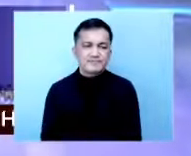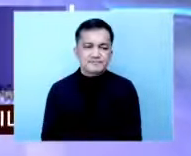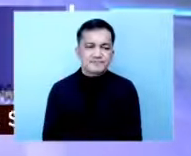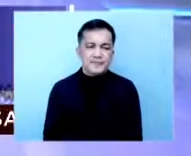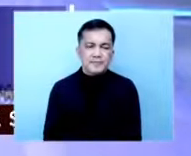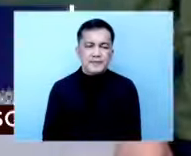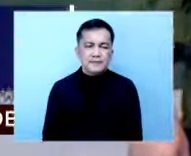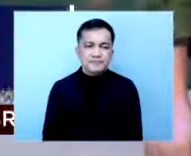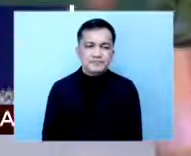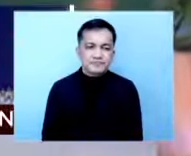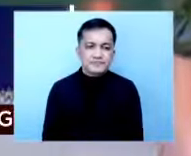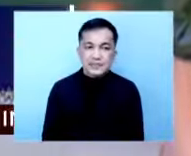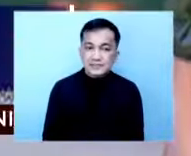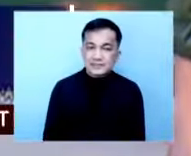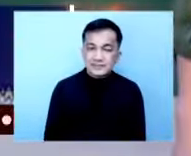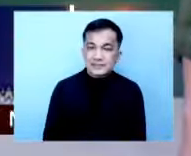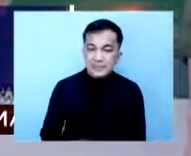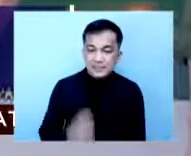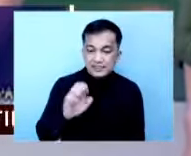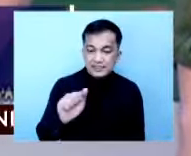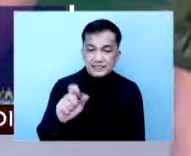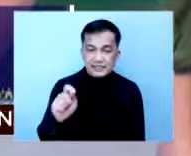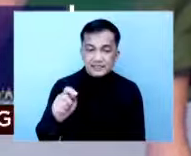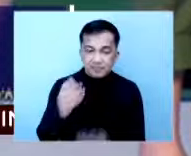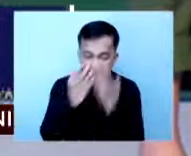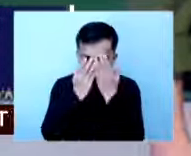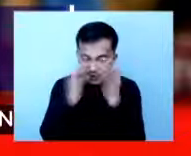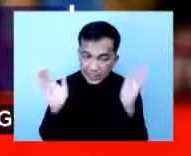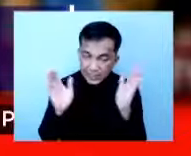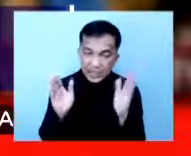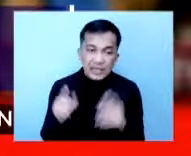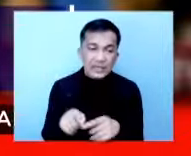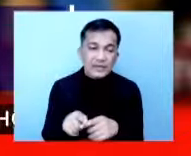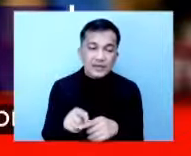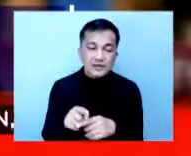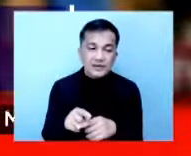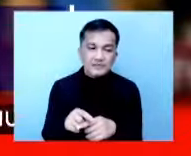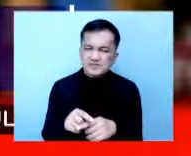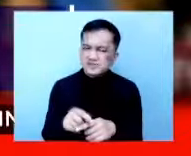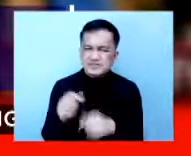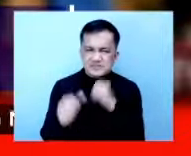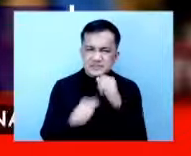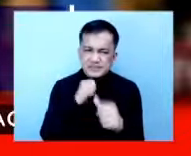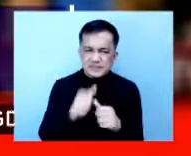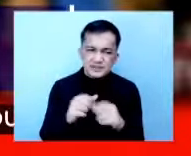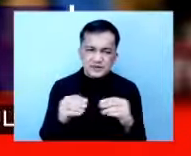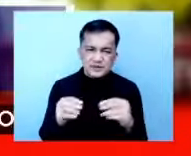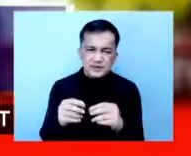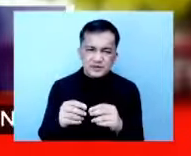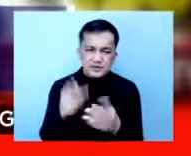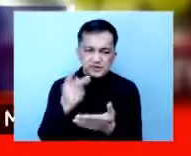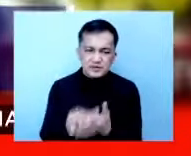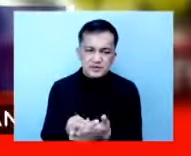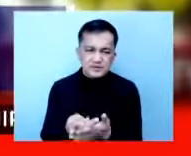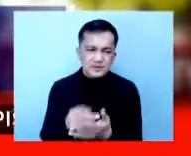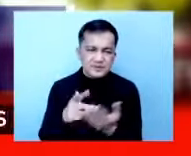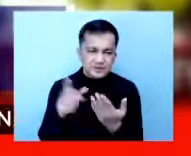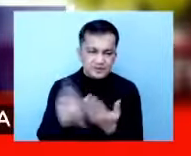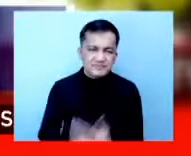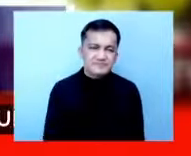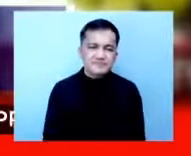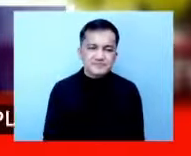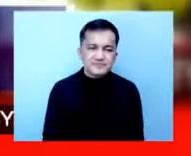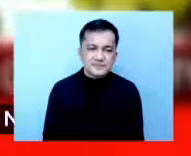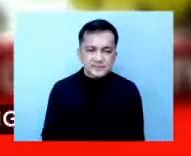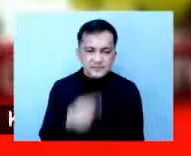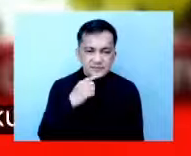Pinabulaan na naman ang longest running noontime show sa bansa na Eat Bulaga. Ang mga usap-usapang nalulugi na raw ang kanilang programa. Ang say lang